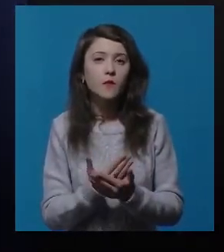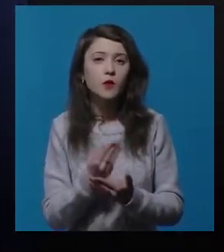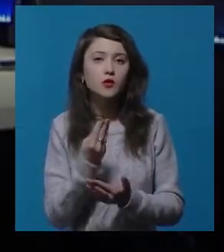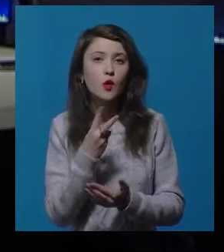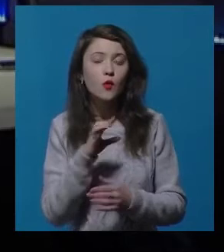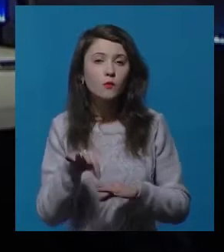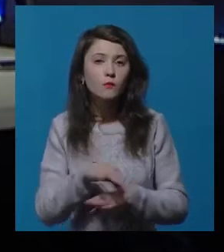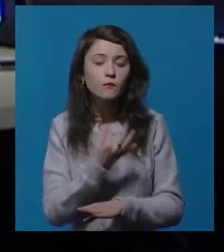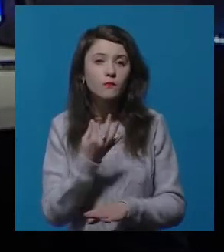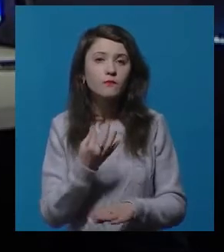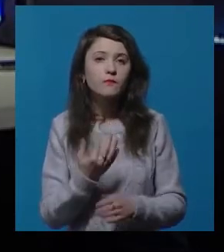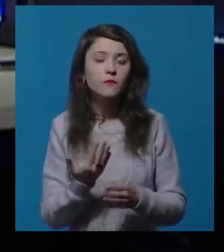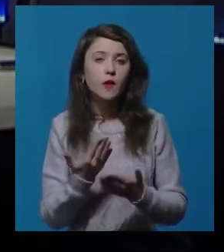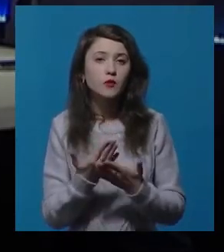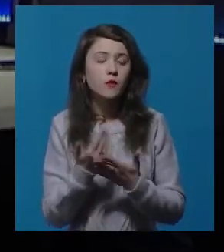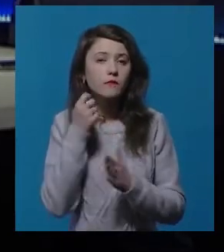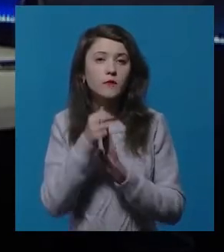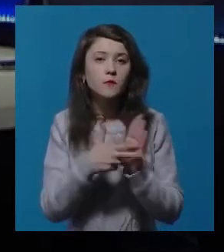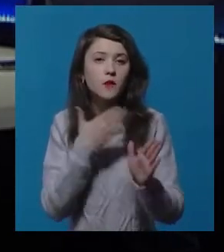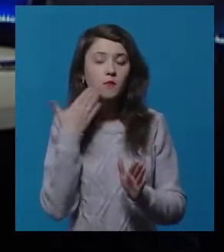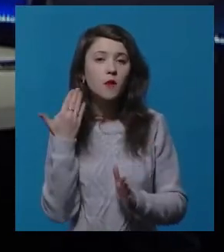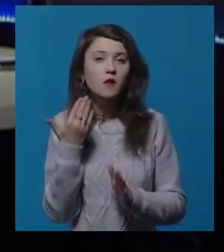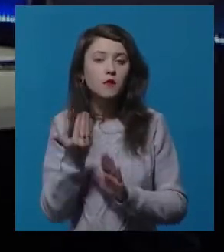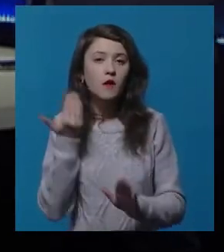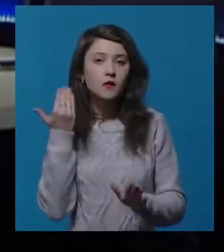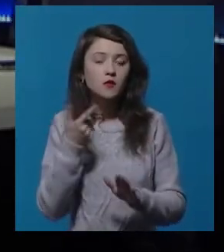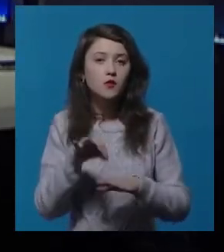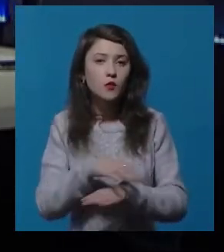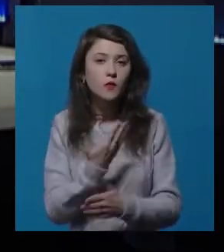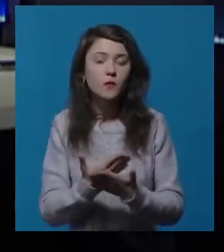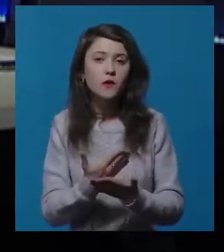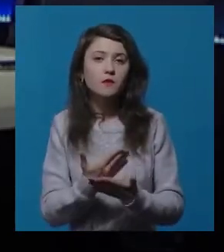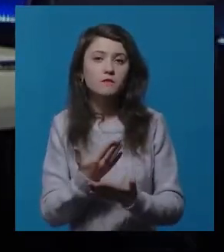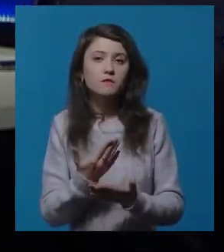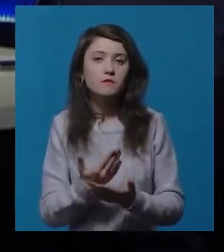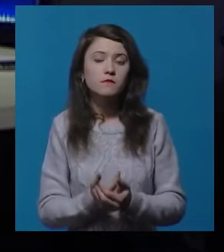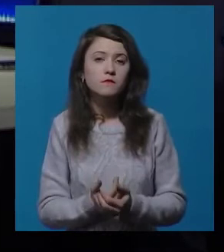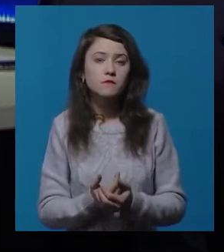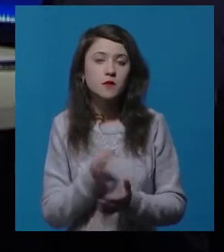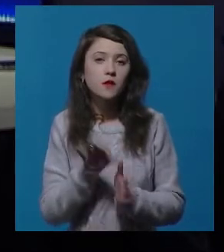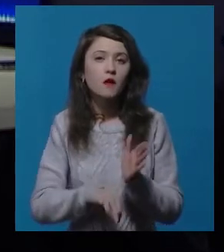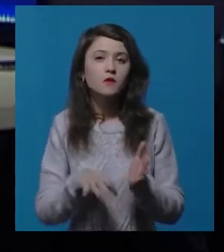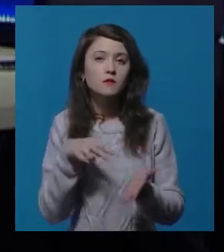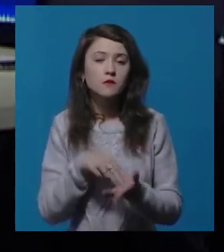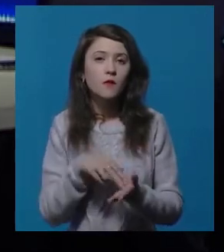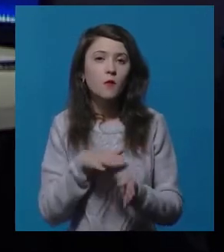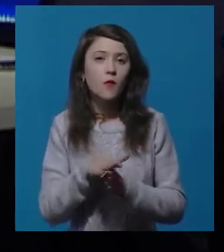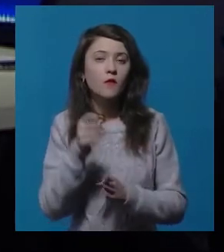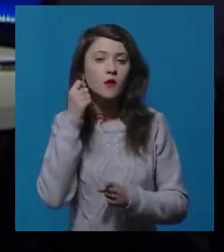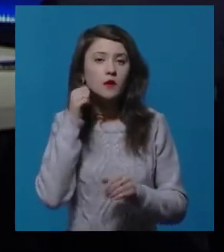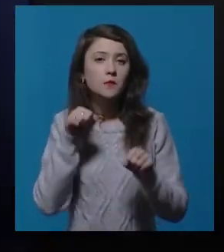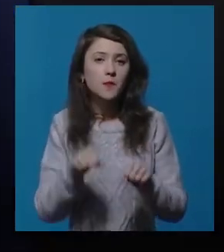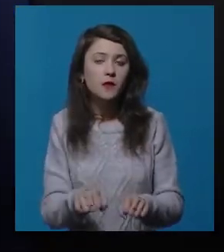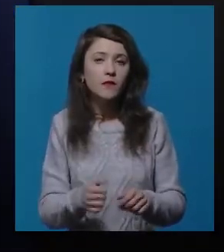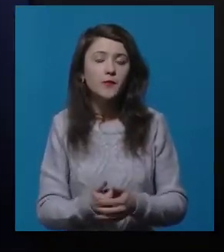якщо особа така неповнолітня вже працює, то вона фактично набуває прав повнолітньої особи, то да, дійсно